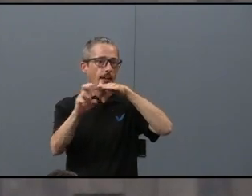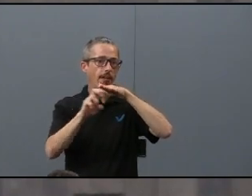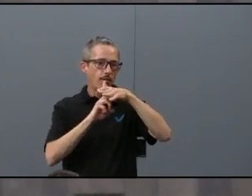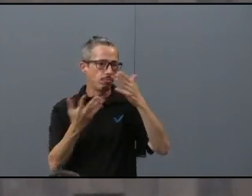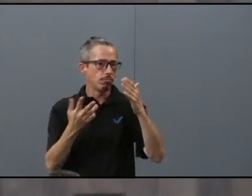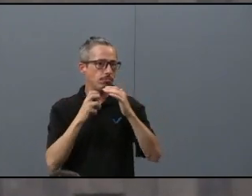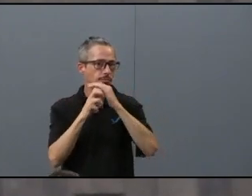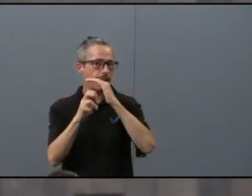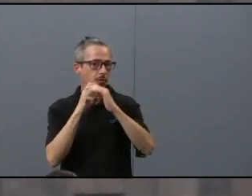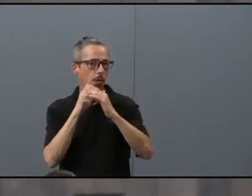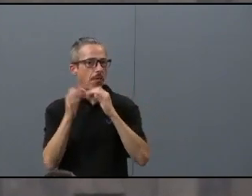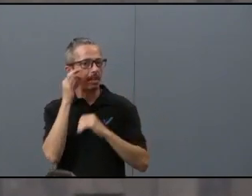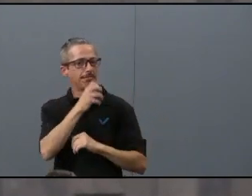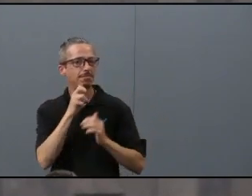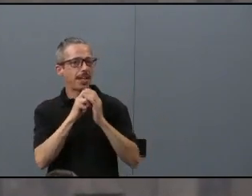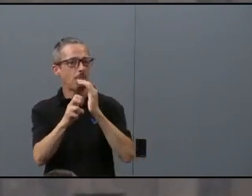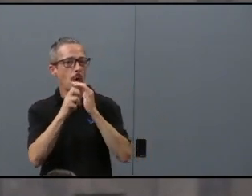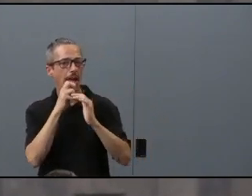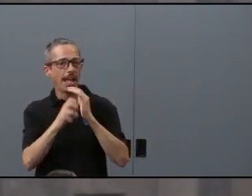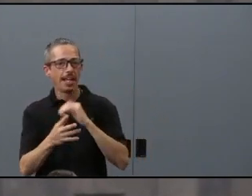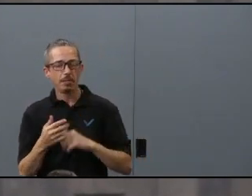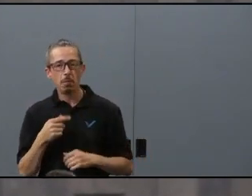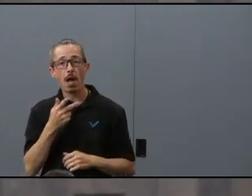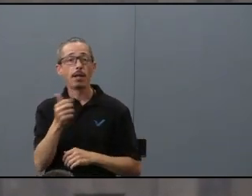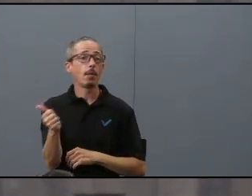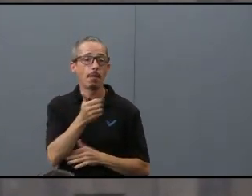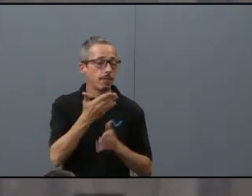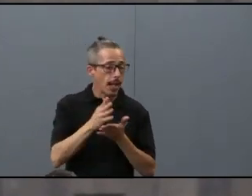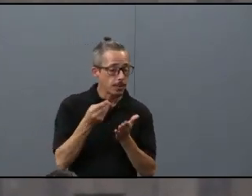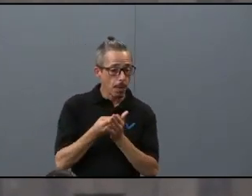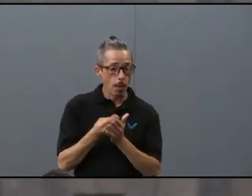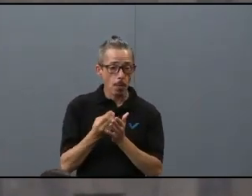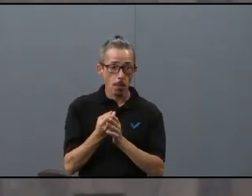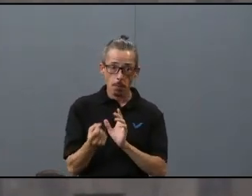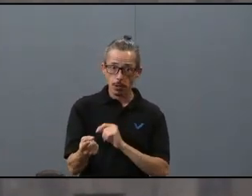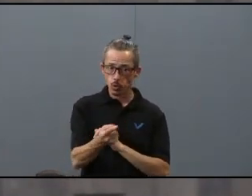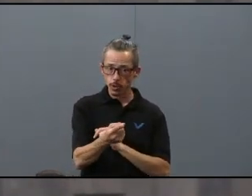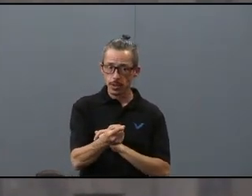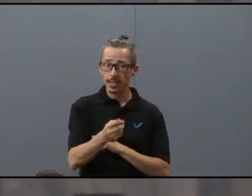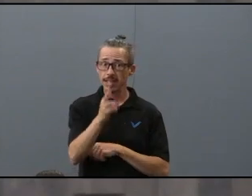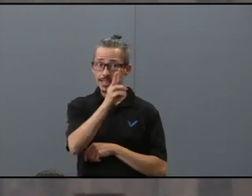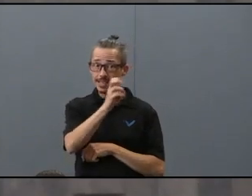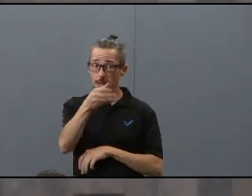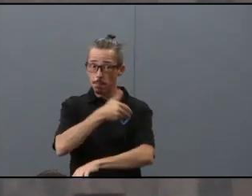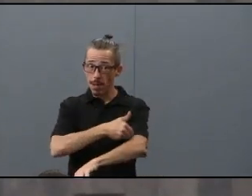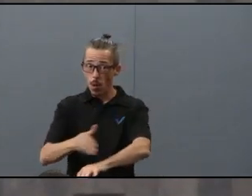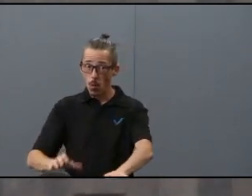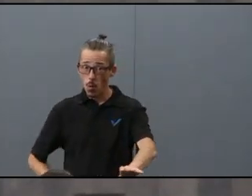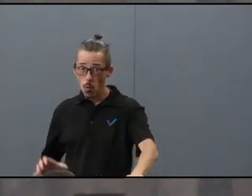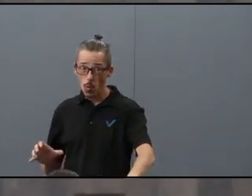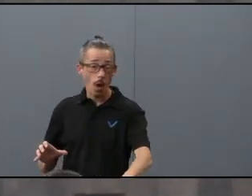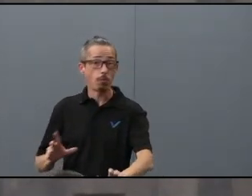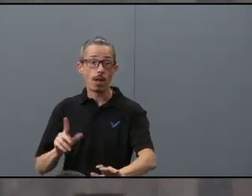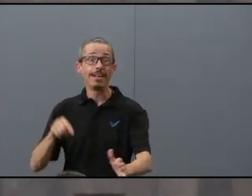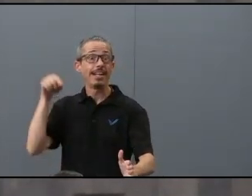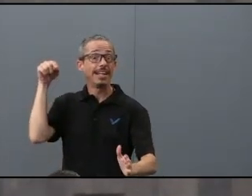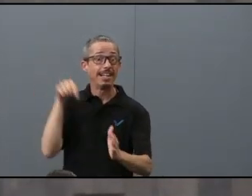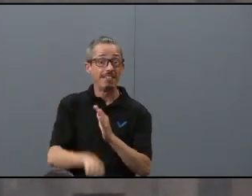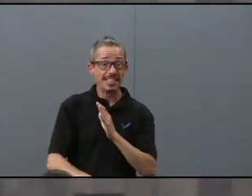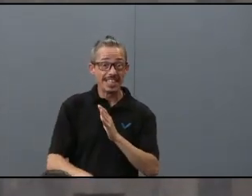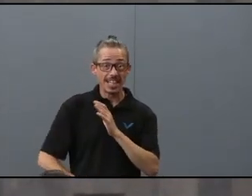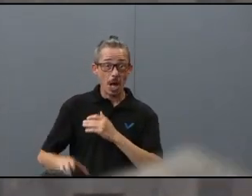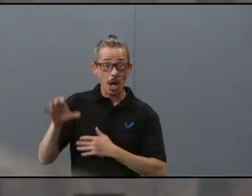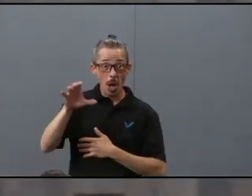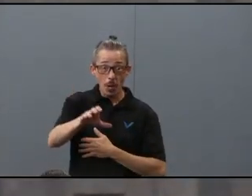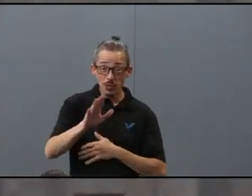avait dans euh les finances du transport en commun encore l'année prochaine c'est pas loin de 600 millions de déficit qu'il va avoir en